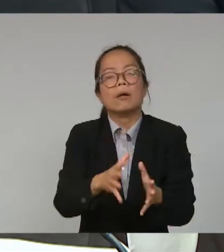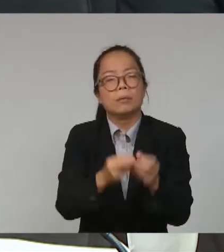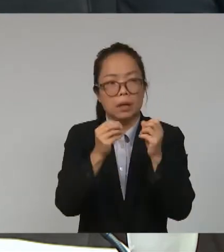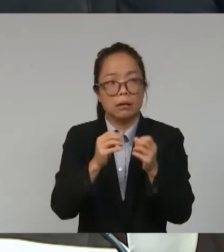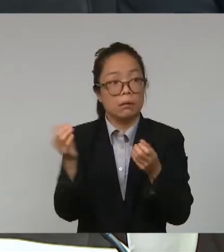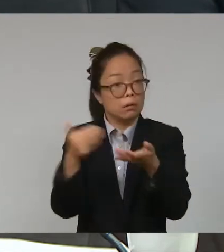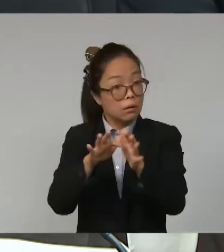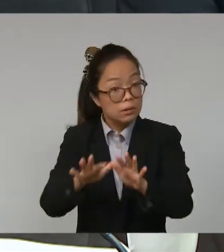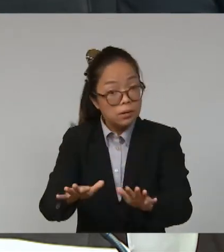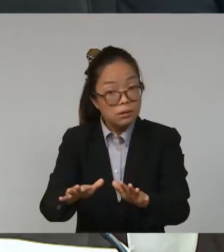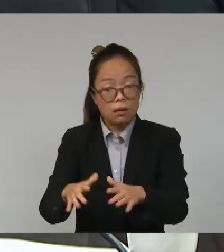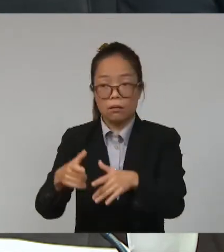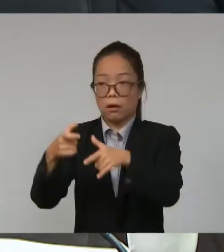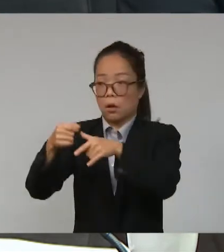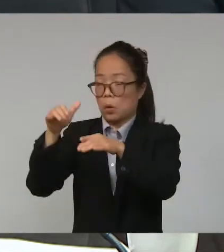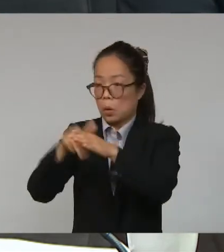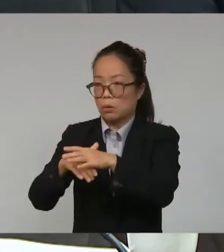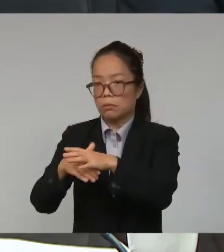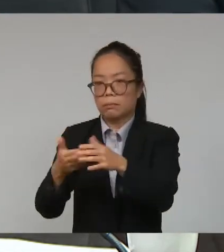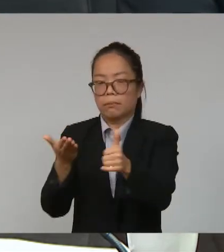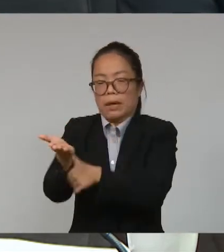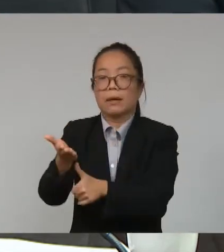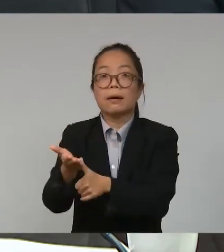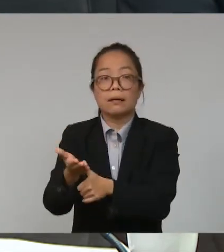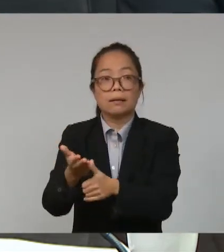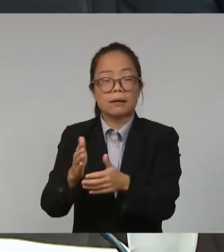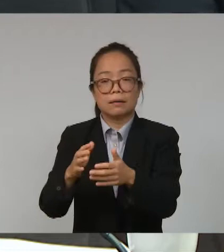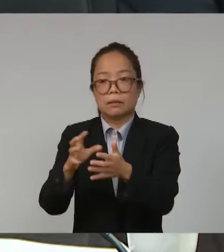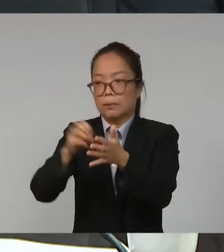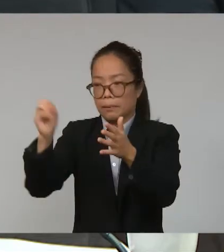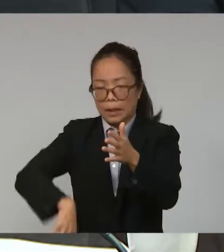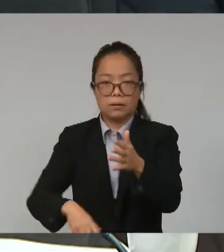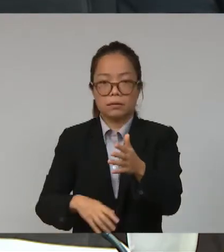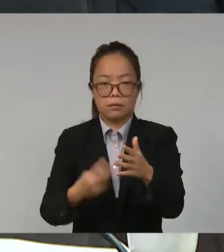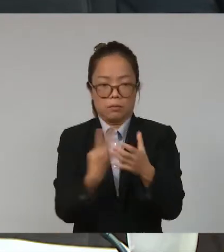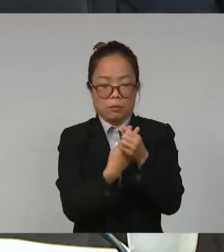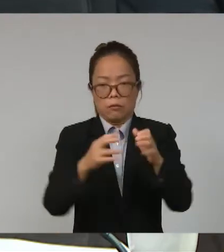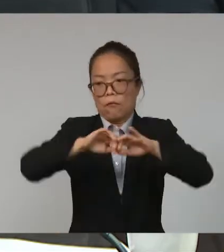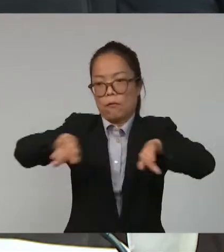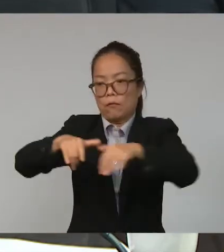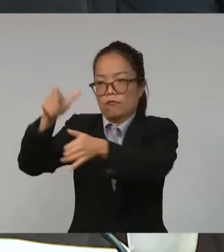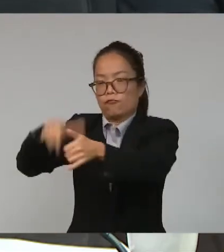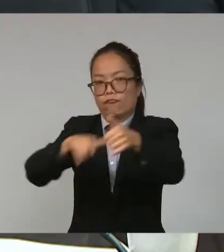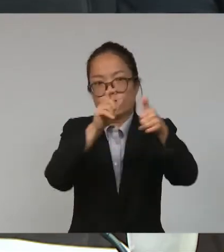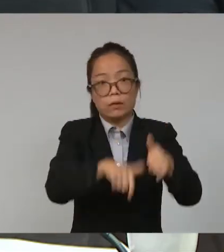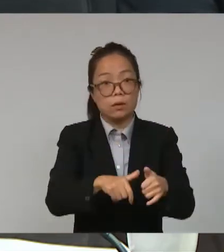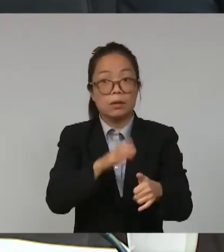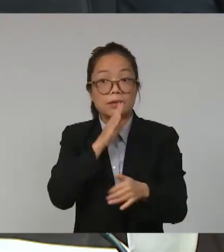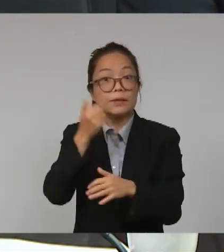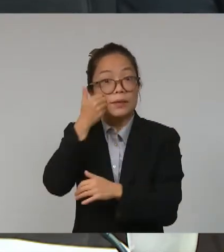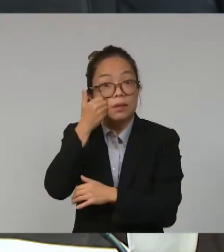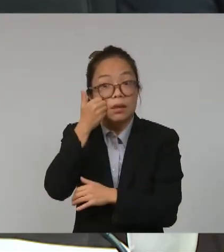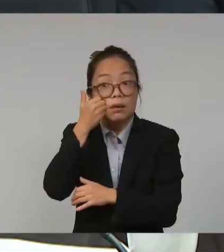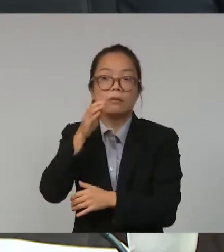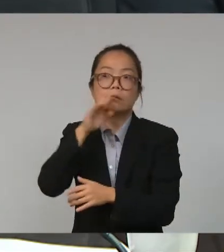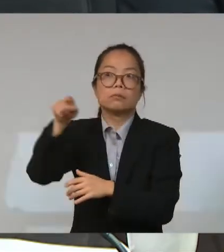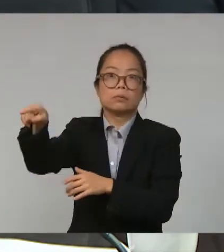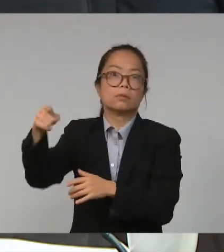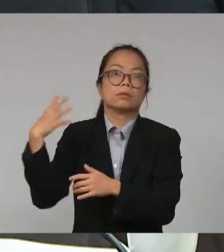在把公投砍头、把公投绑大选拆开来的就是现在这个执政的